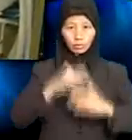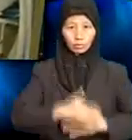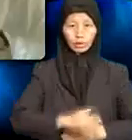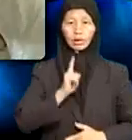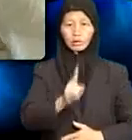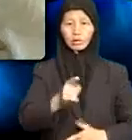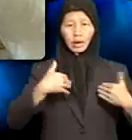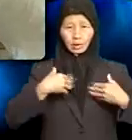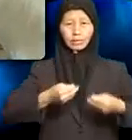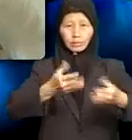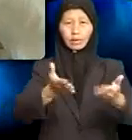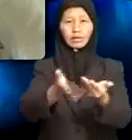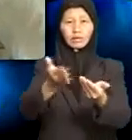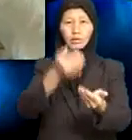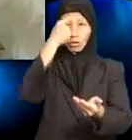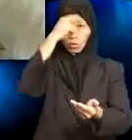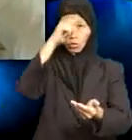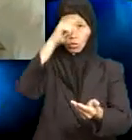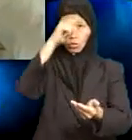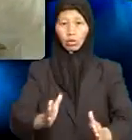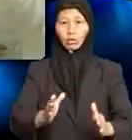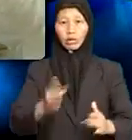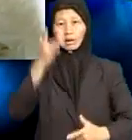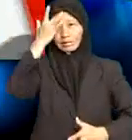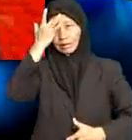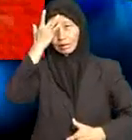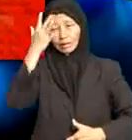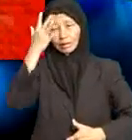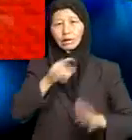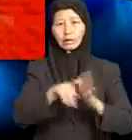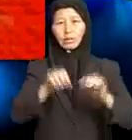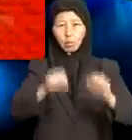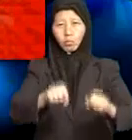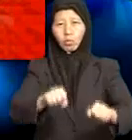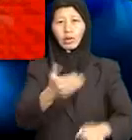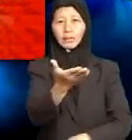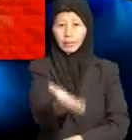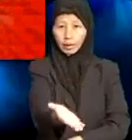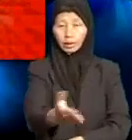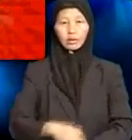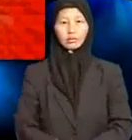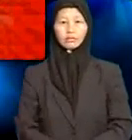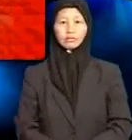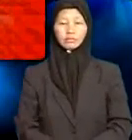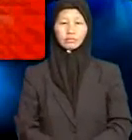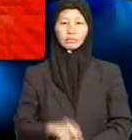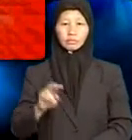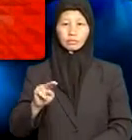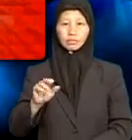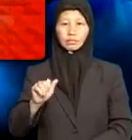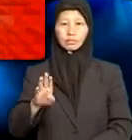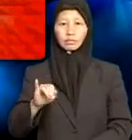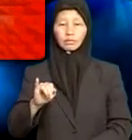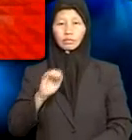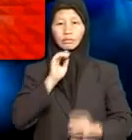kemudahan kepada orang yang sakit mengikut kadar yang terdaya dan kemampuan mereka. Sabda Rasulullah sallallahu alaihi